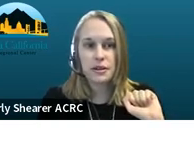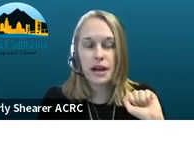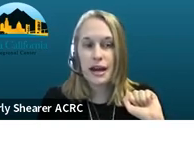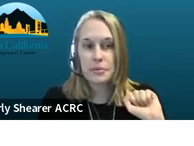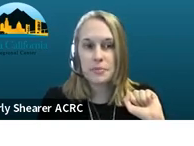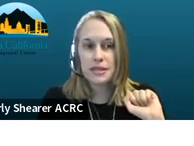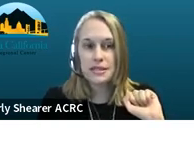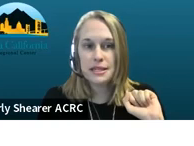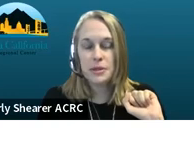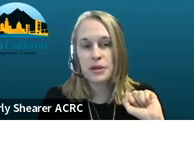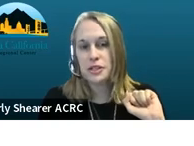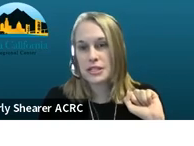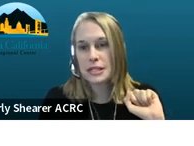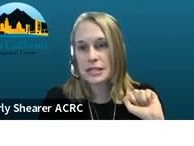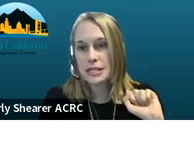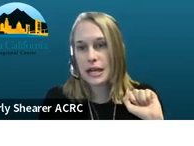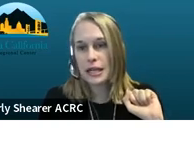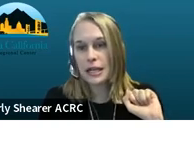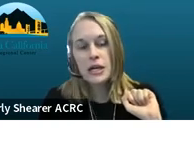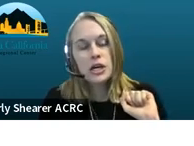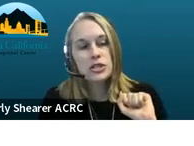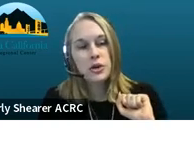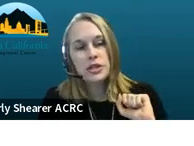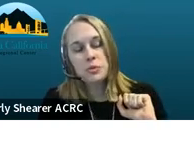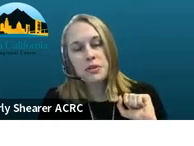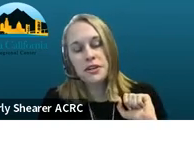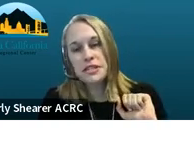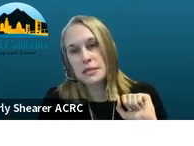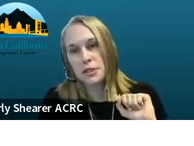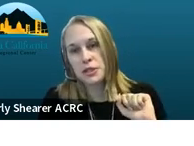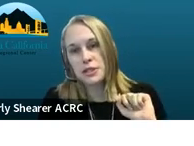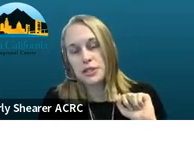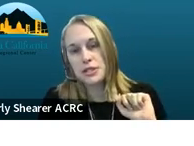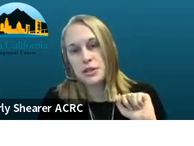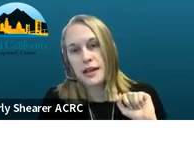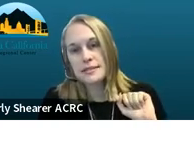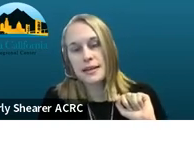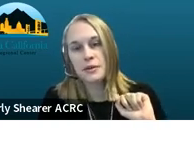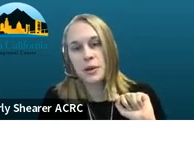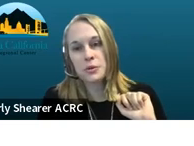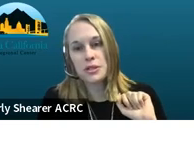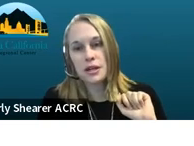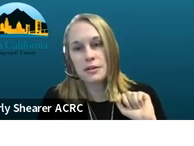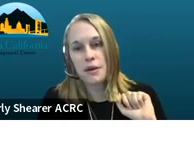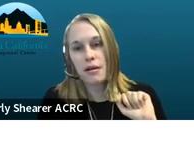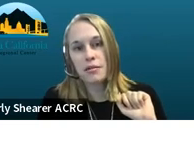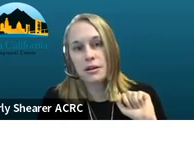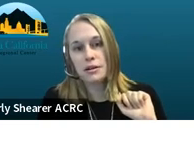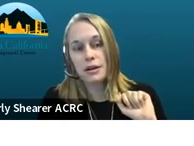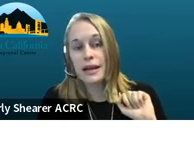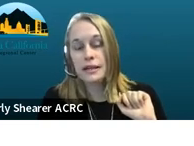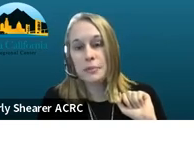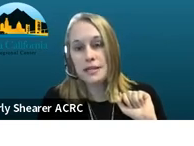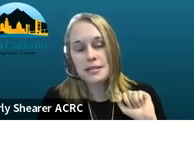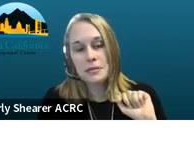coordinator, IPP team you're interested in CIE. So this will be very similar to the last slide where it was talking about